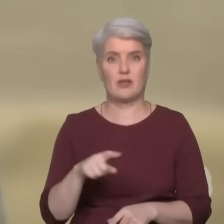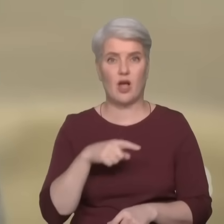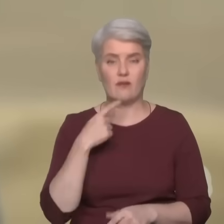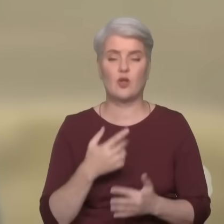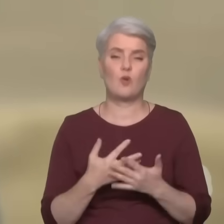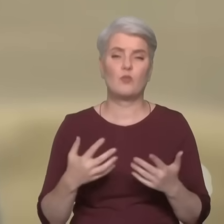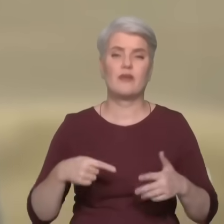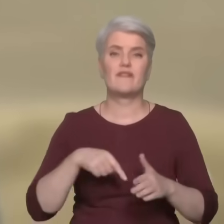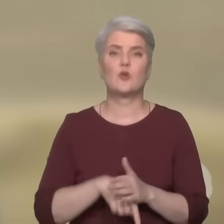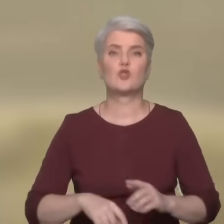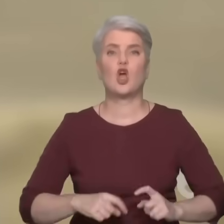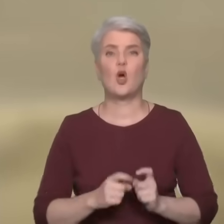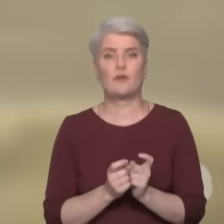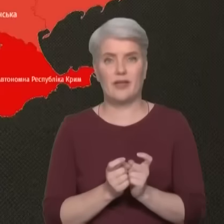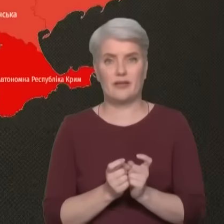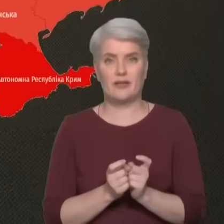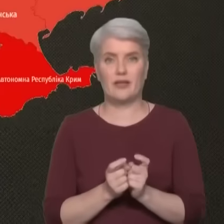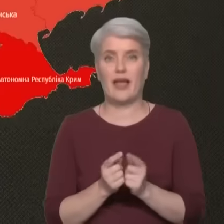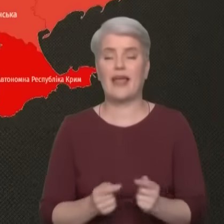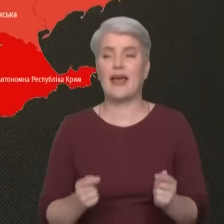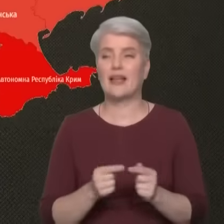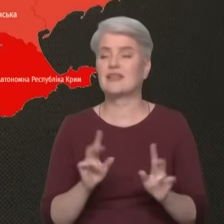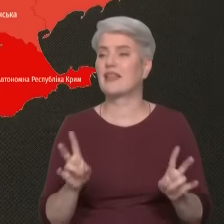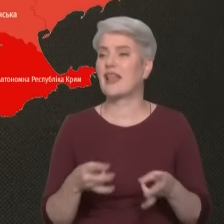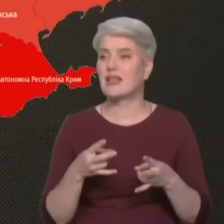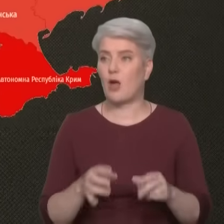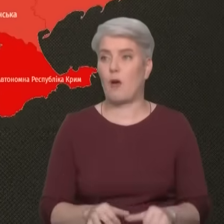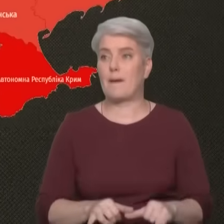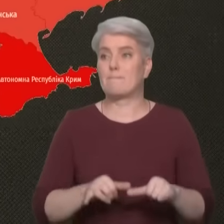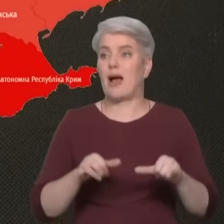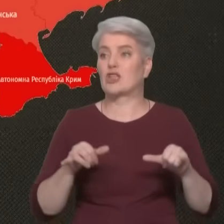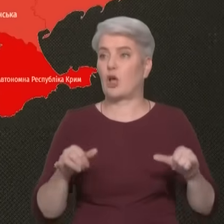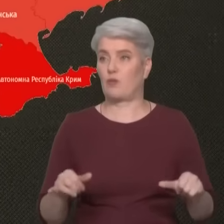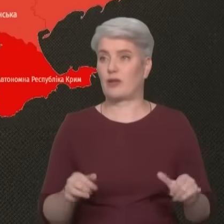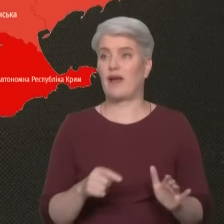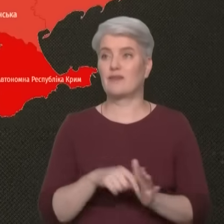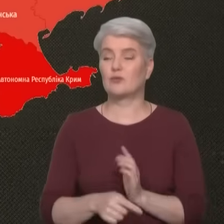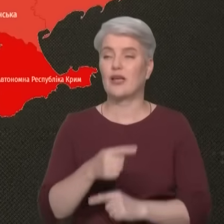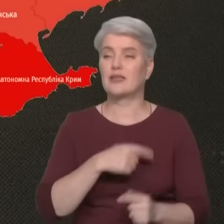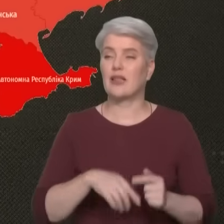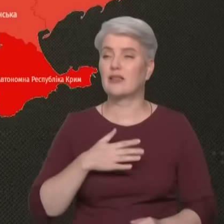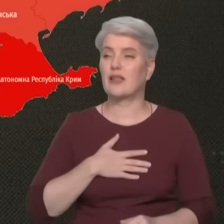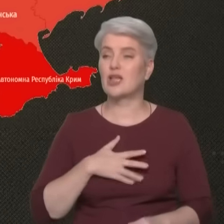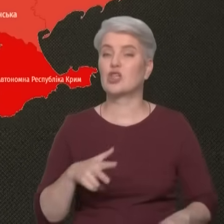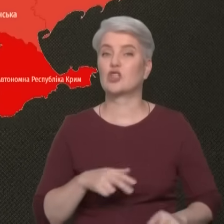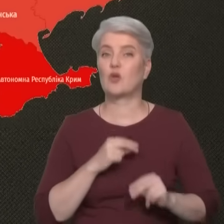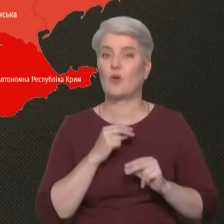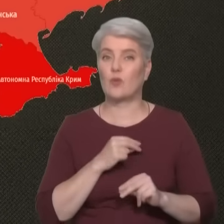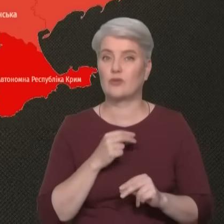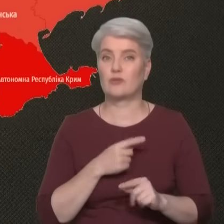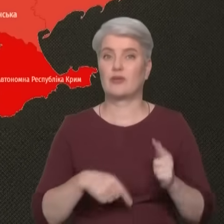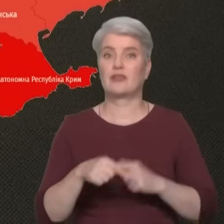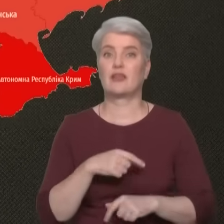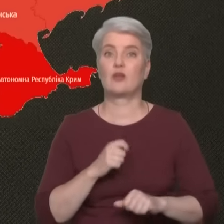будь-які внутрішні конфлікти, якраз таки і не треба масштабувати. Я маю внутрішні серед наших союзників, ну серед